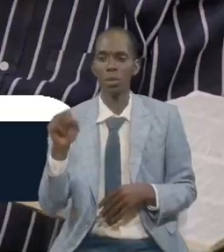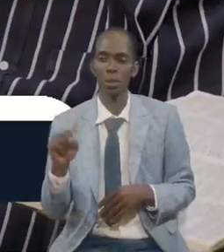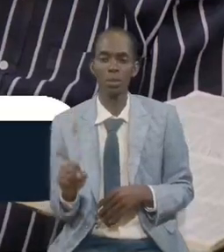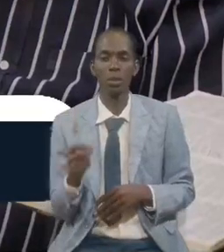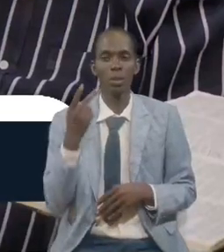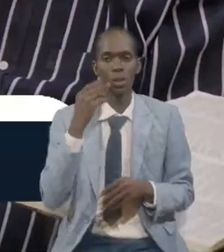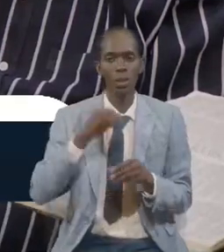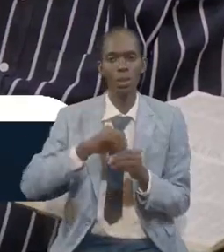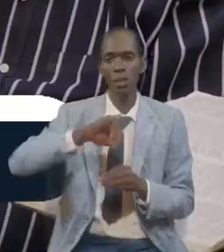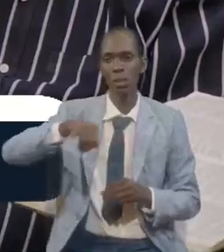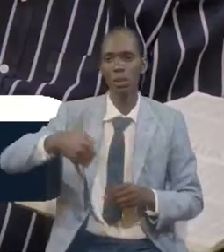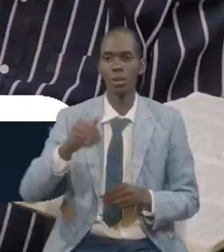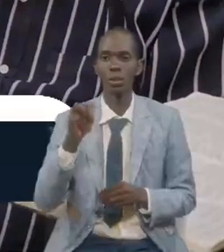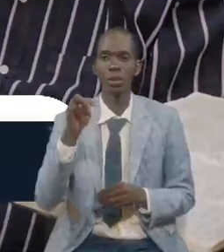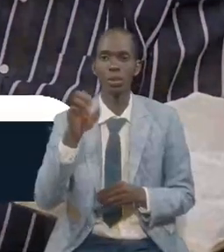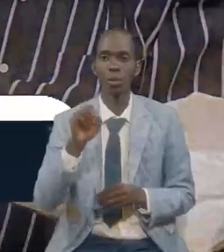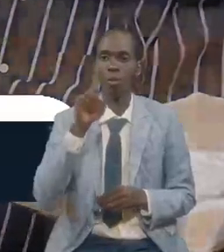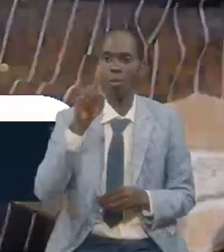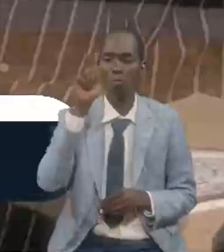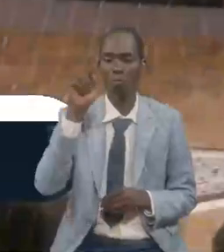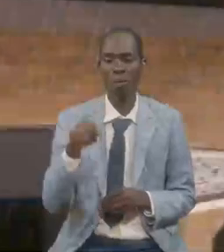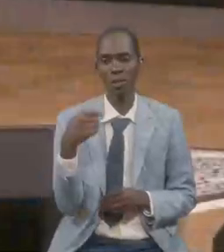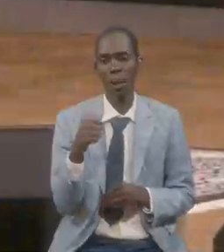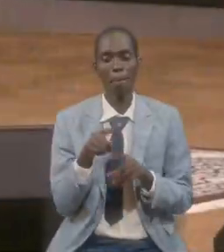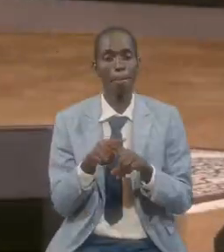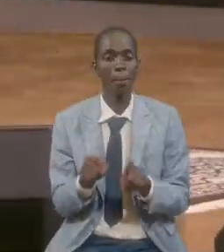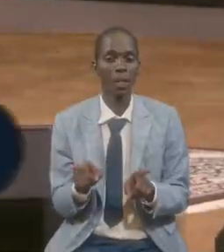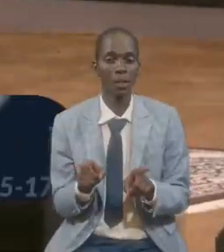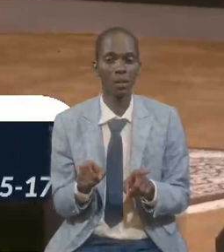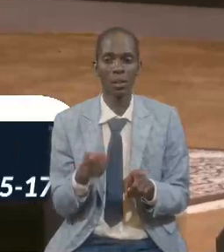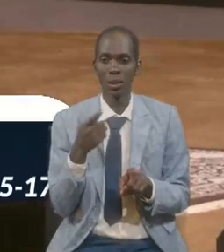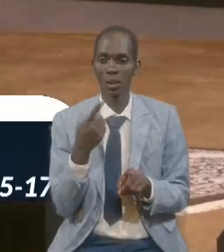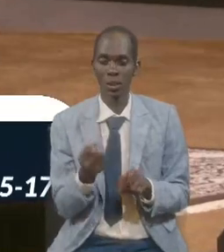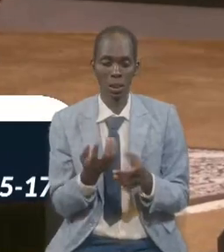Jacques, chapitre 1, verset 10. Que